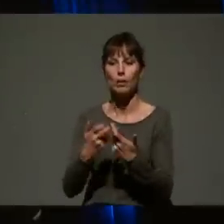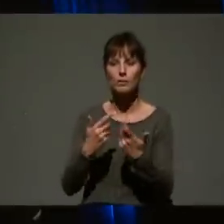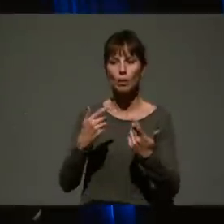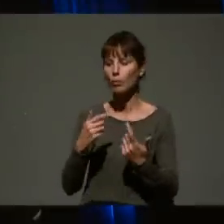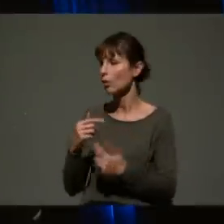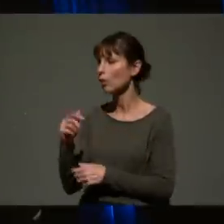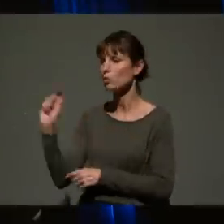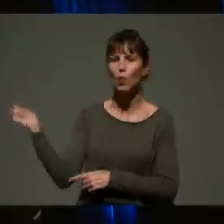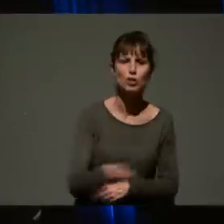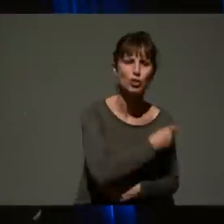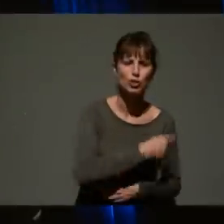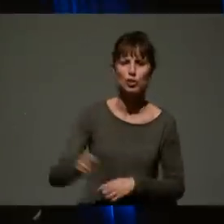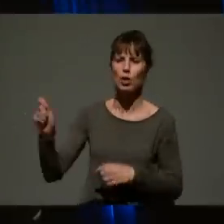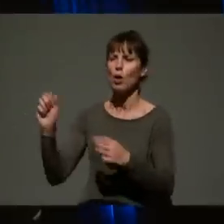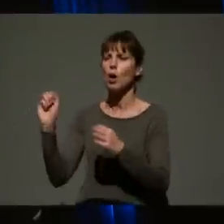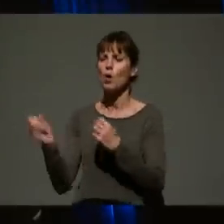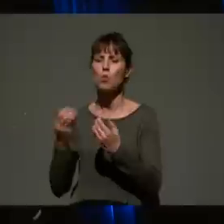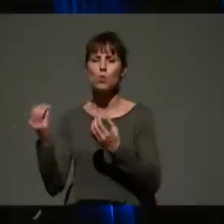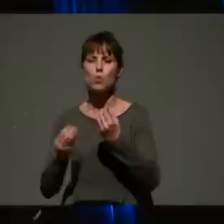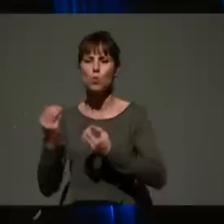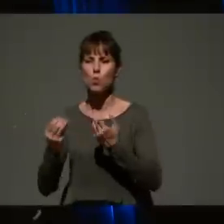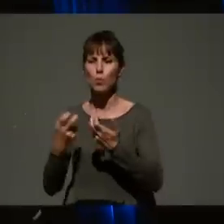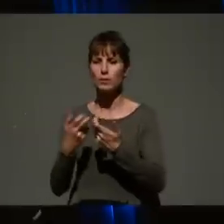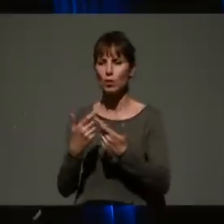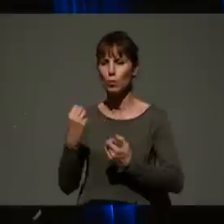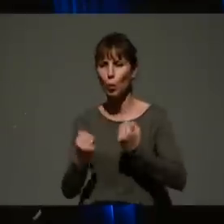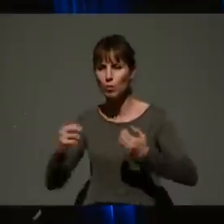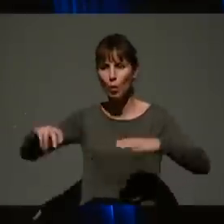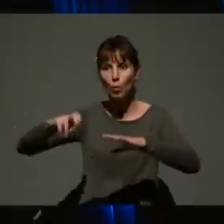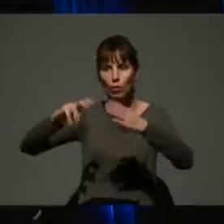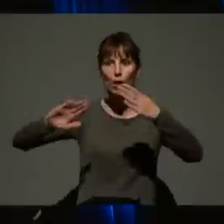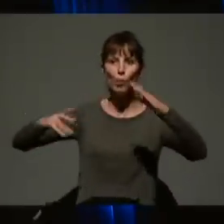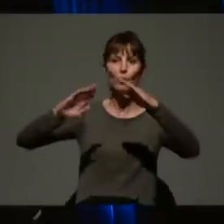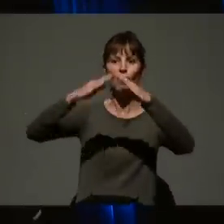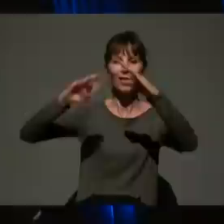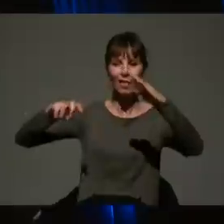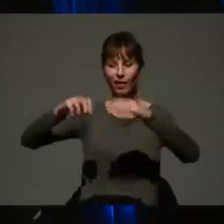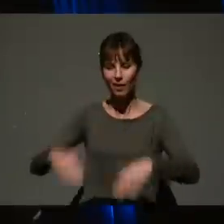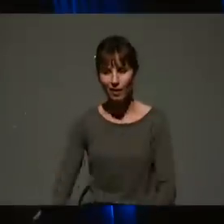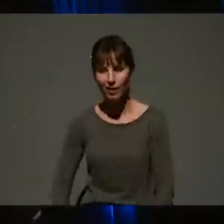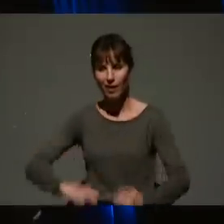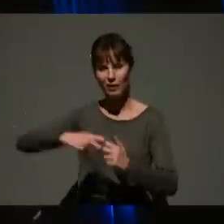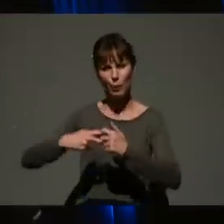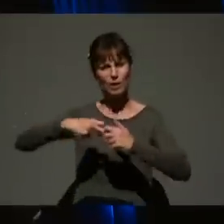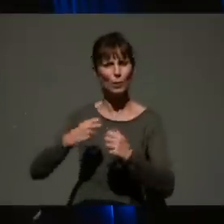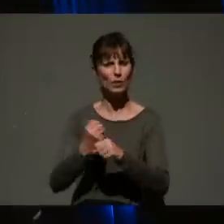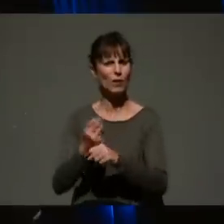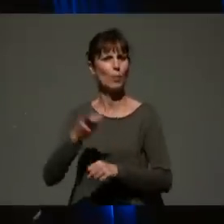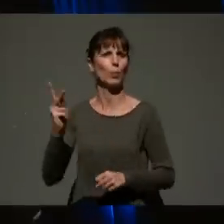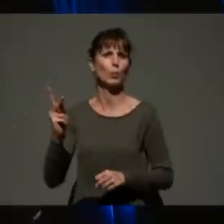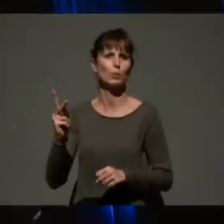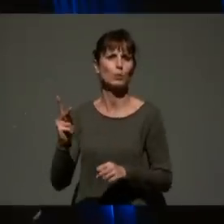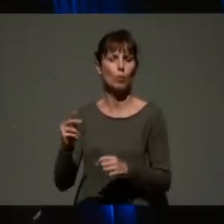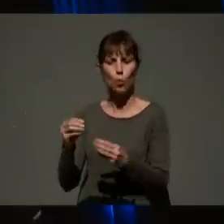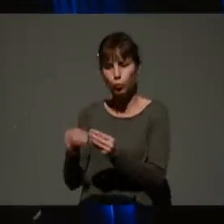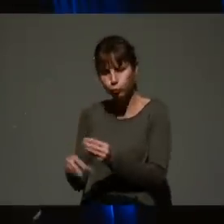le squash, ou justement des courses en terrain très varié, en montagne ou autre, qui sollicitent beaucoup les articulations. Donc on peut toujours